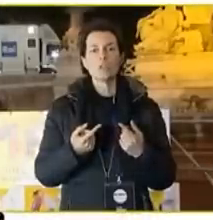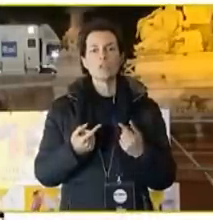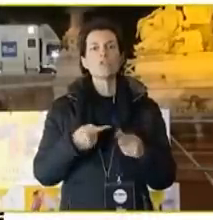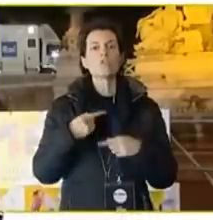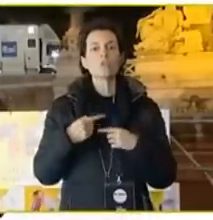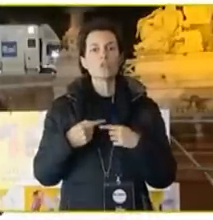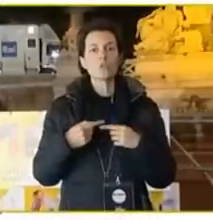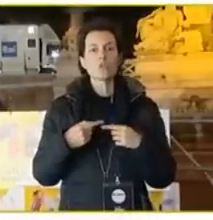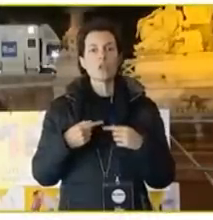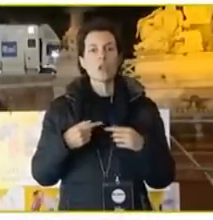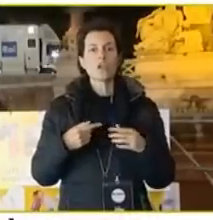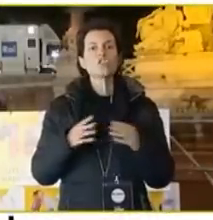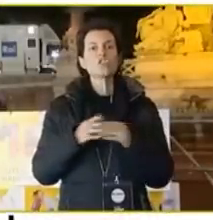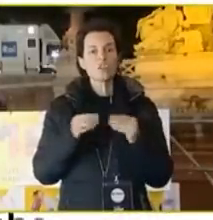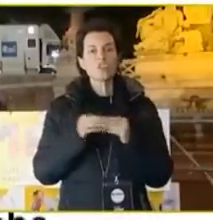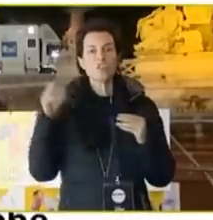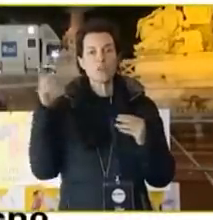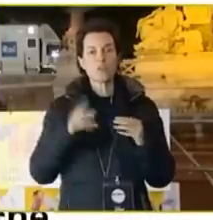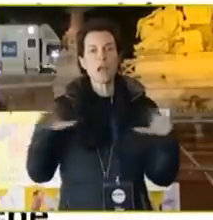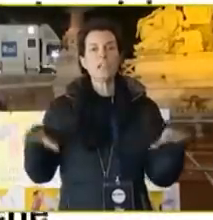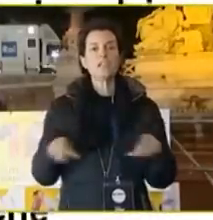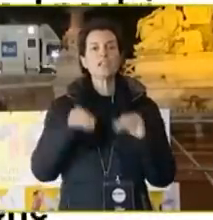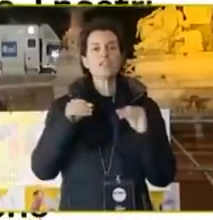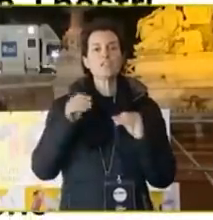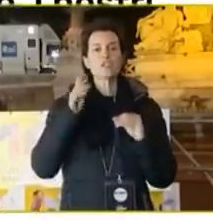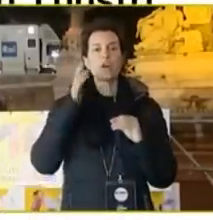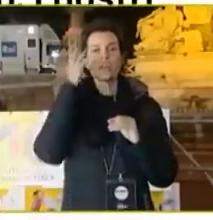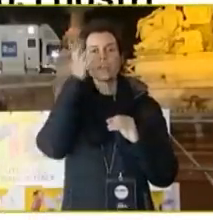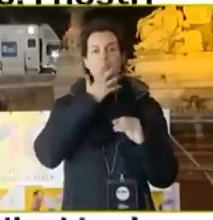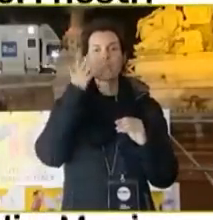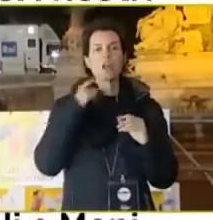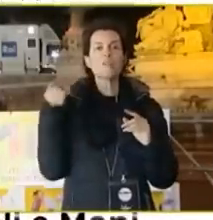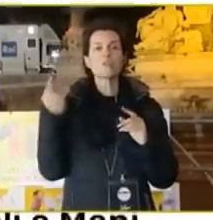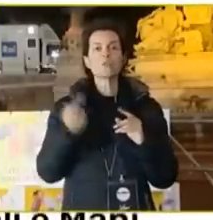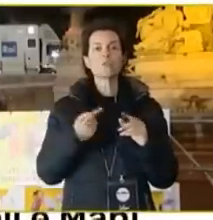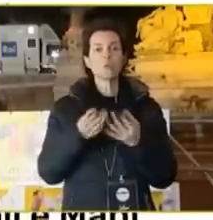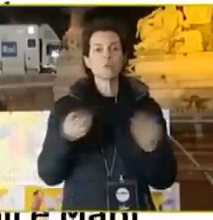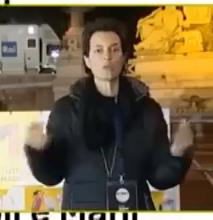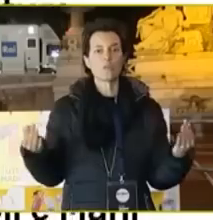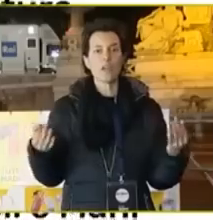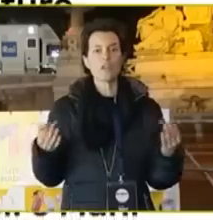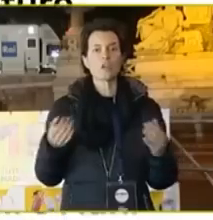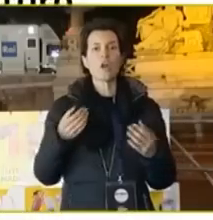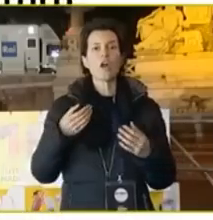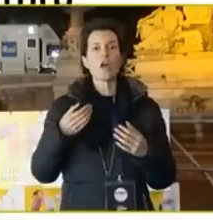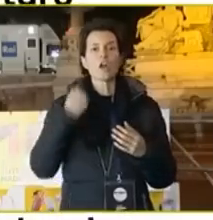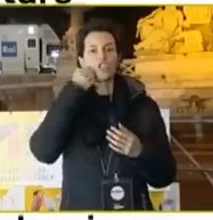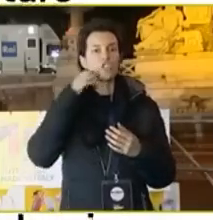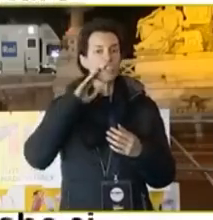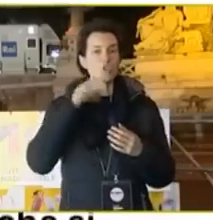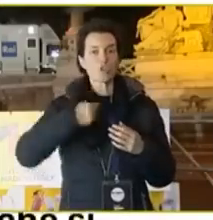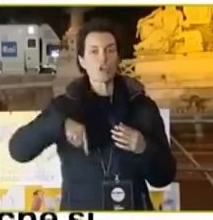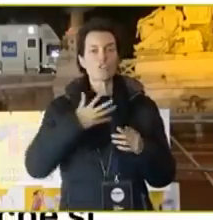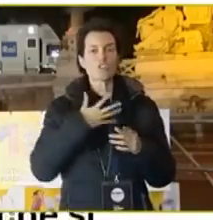facendo. All'inizio sembrava tutto perfetto, i nostri genitori avevano un lavoro e il futuro sembrava assicurato. Poi,